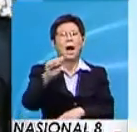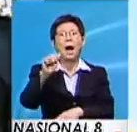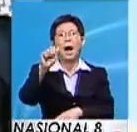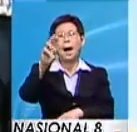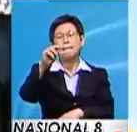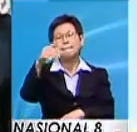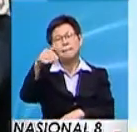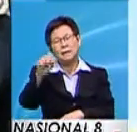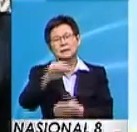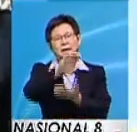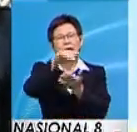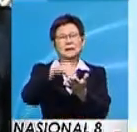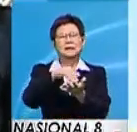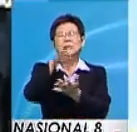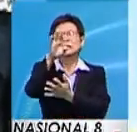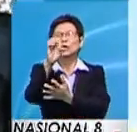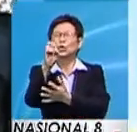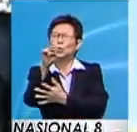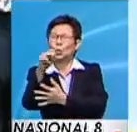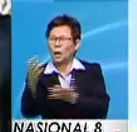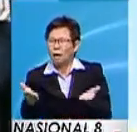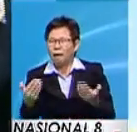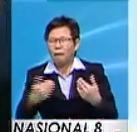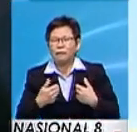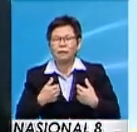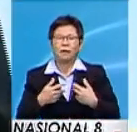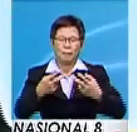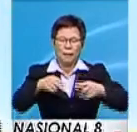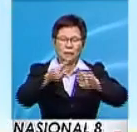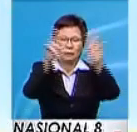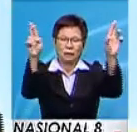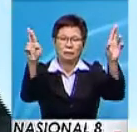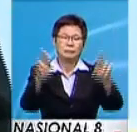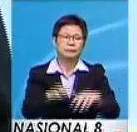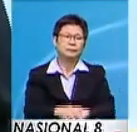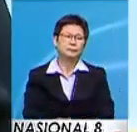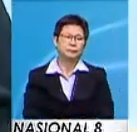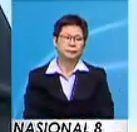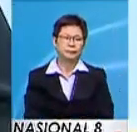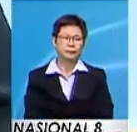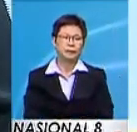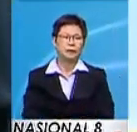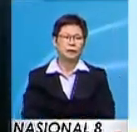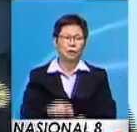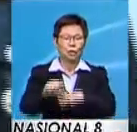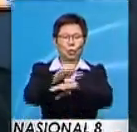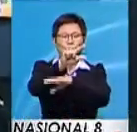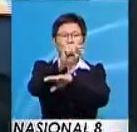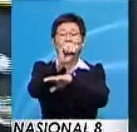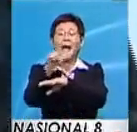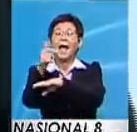di Aeon ada, selalu yang curi dekat pasaraya di situlah. Dan menggunakan Allen